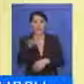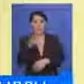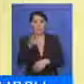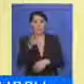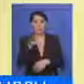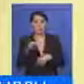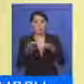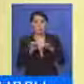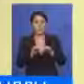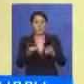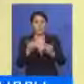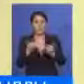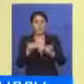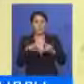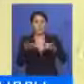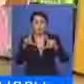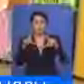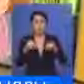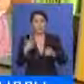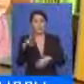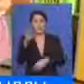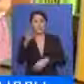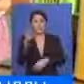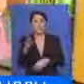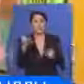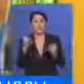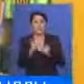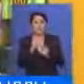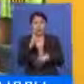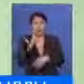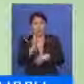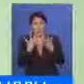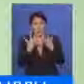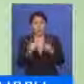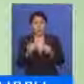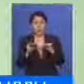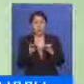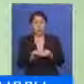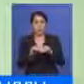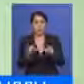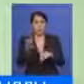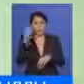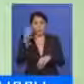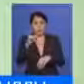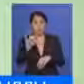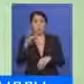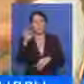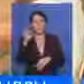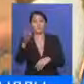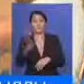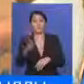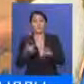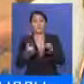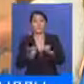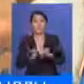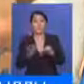бірі Ақбота балабақшасының ұжымы. Бүгіні мекеме балалардың 30%-ын қабылдады. Алдағы күндері бүлдіршіндердің санын 50%-ке